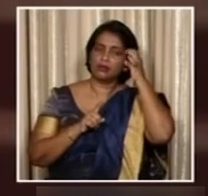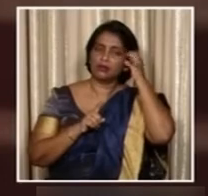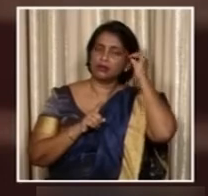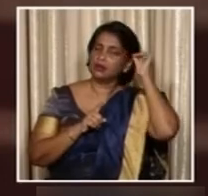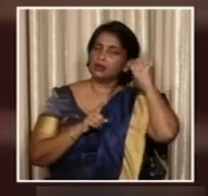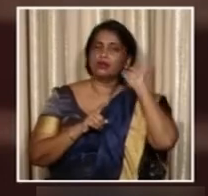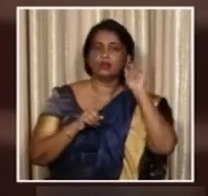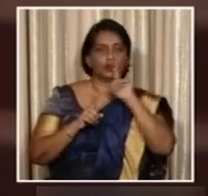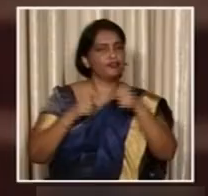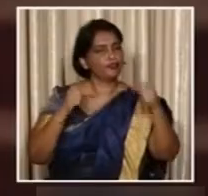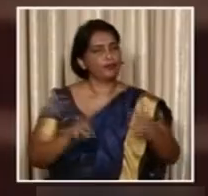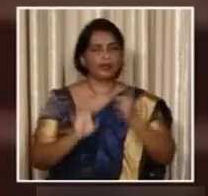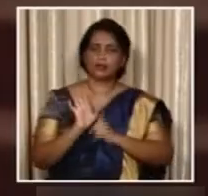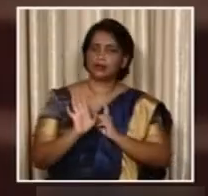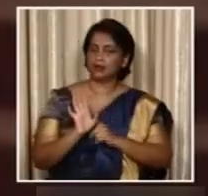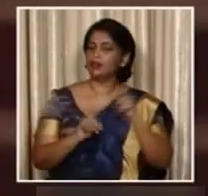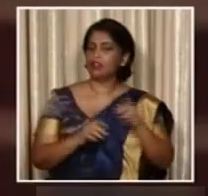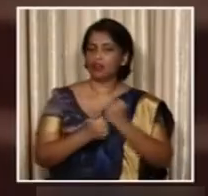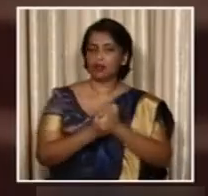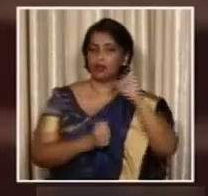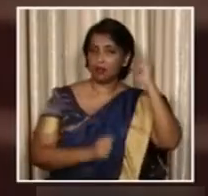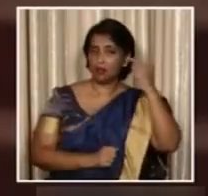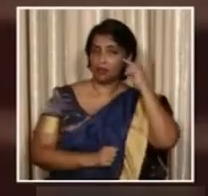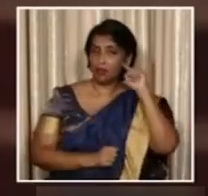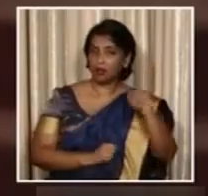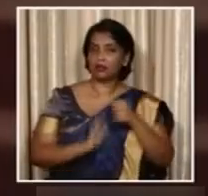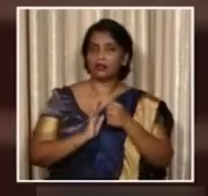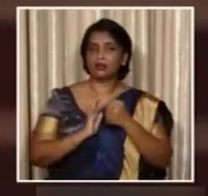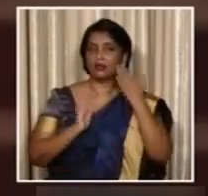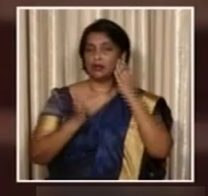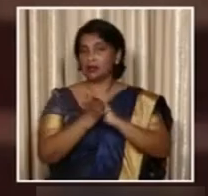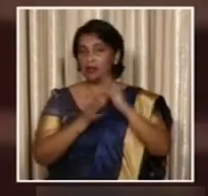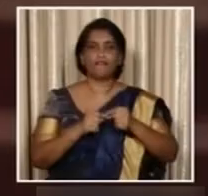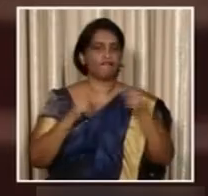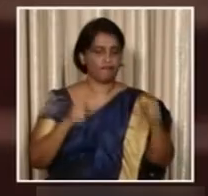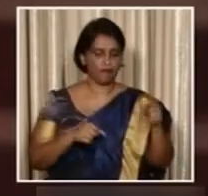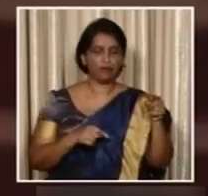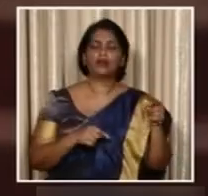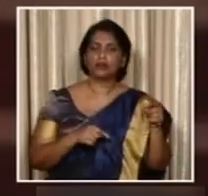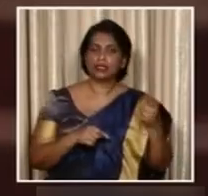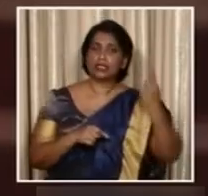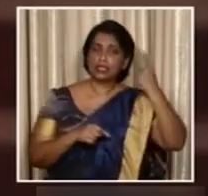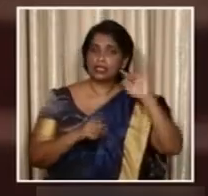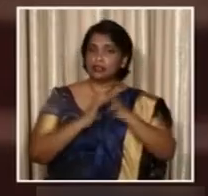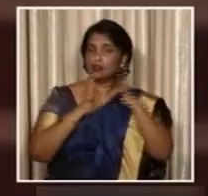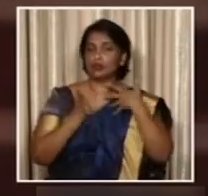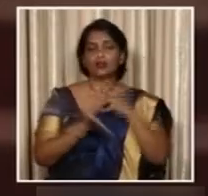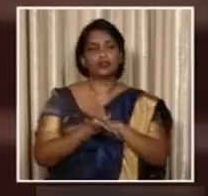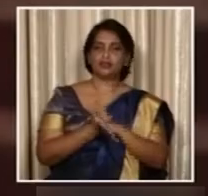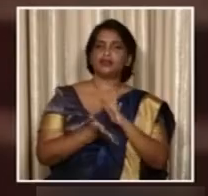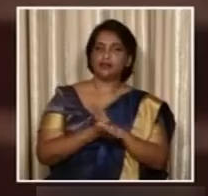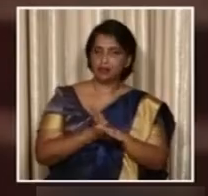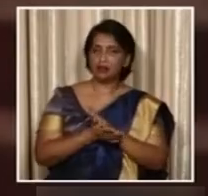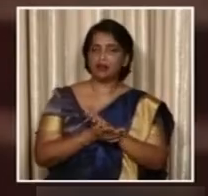කිව්වා විපක්ෂයේ හැමදාම මේ පොලිස් ප්‍රතිවරයා යුක්තිය වැඩසටහන කරනකොට මේකට විරුද්ධයි. ඊයේ වැඩියෙන්ම සන්තෝෂ වුණේ පාතාලය